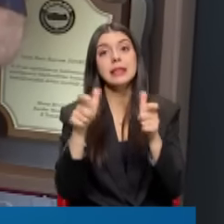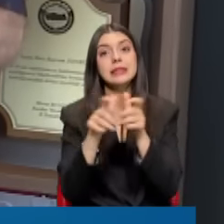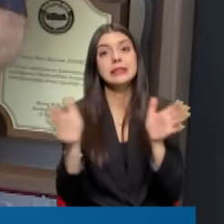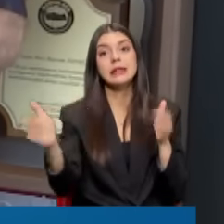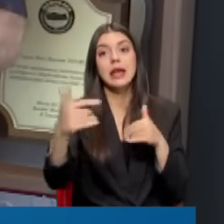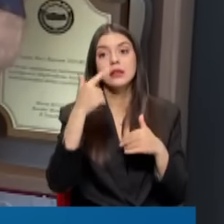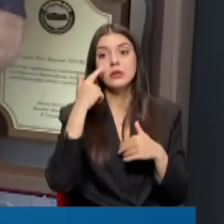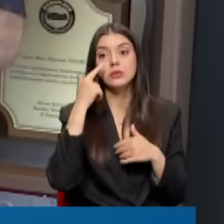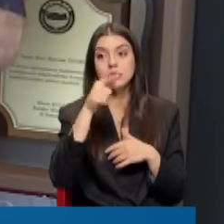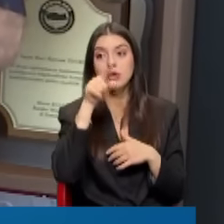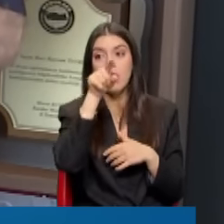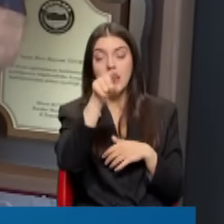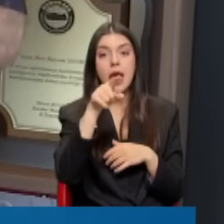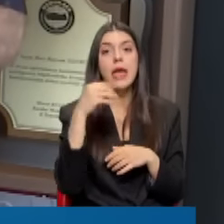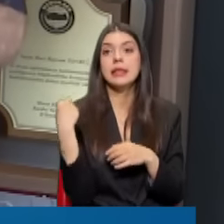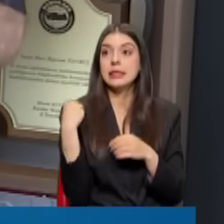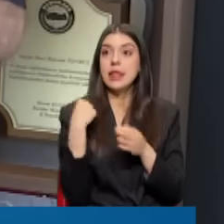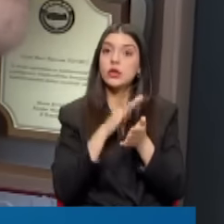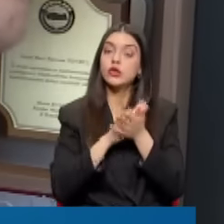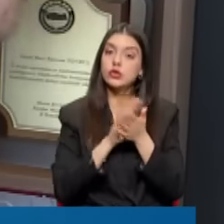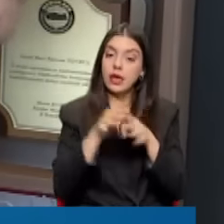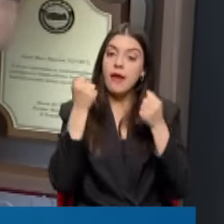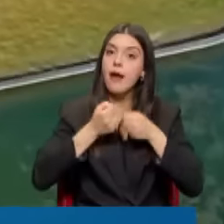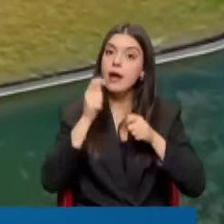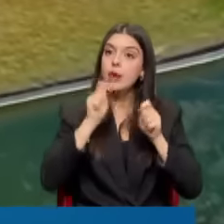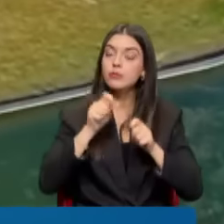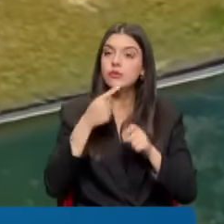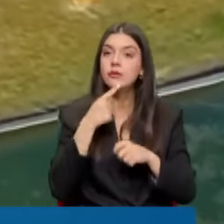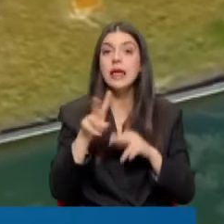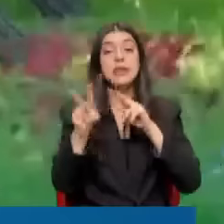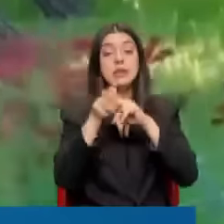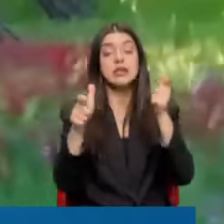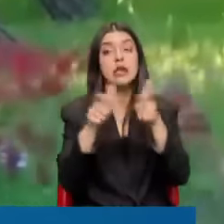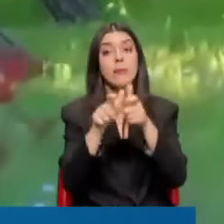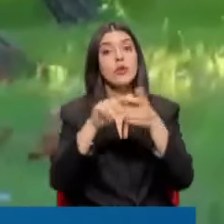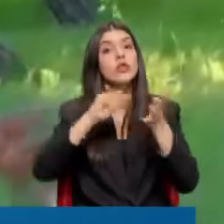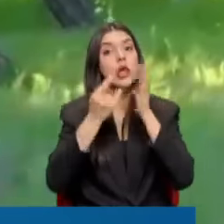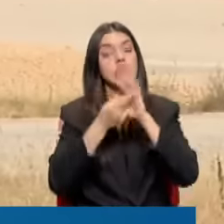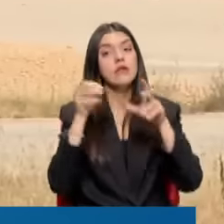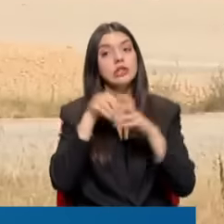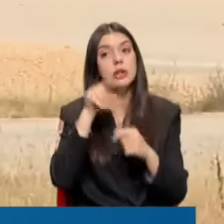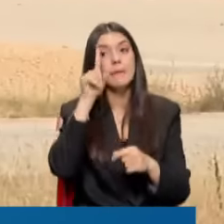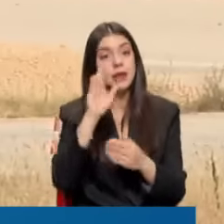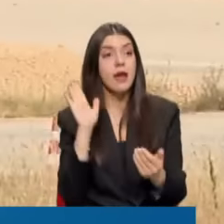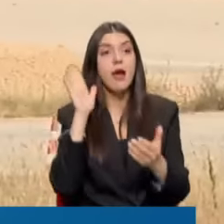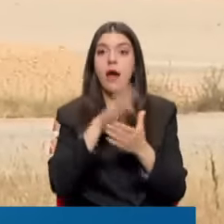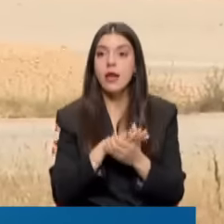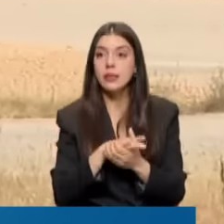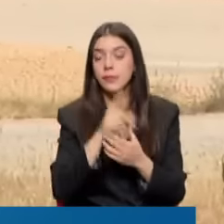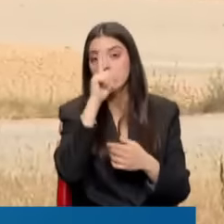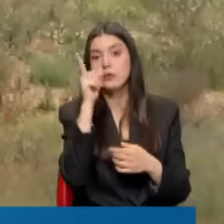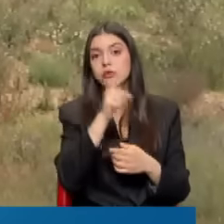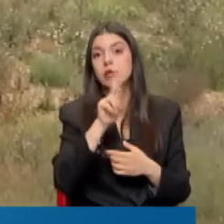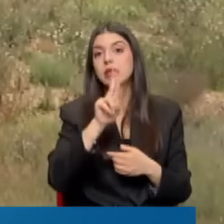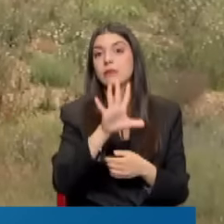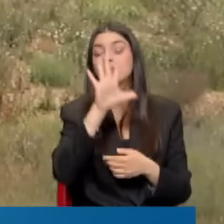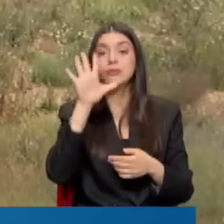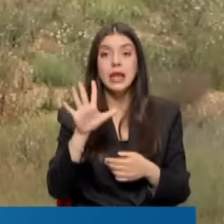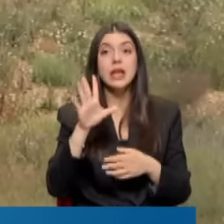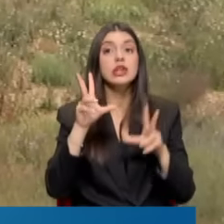dışında meydan inmeye hazırlandıklarını söyledi kamuda tasarruf için atılan bir adımda % 75'i